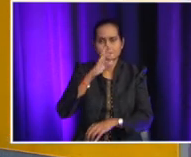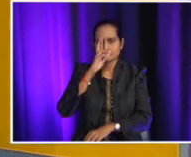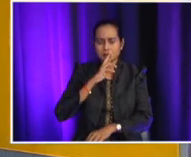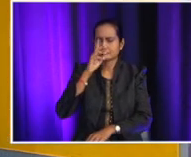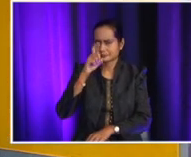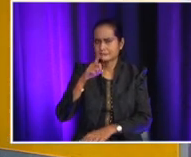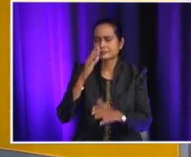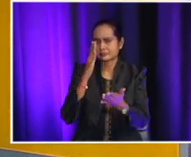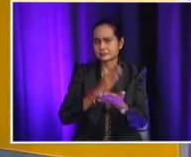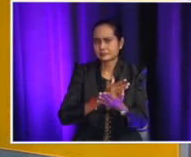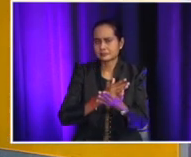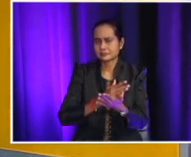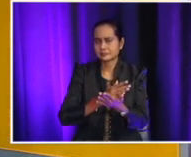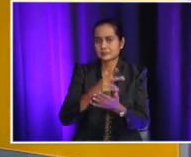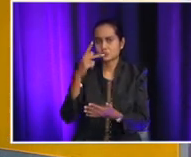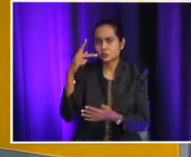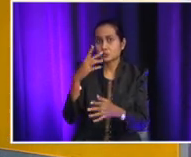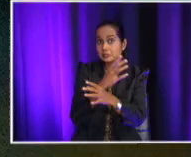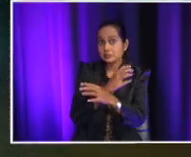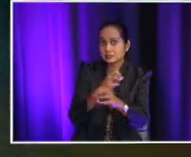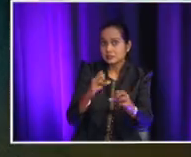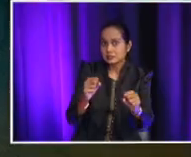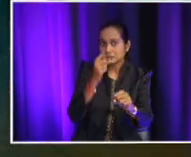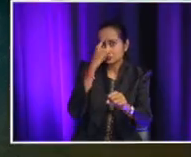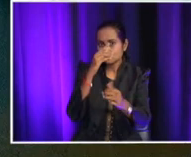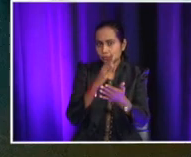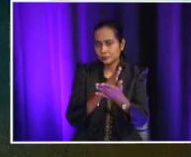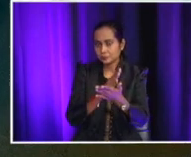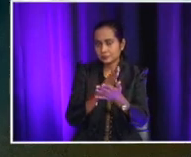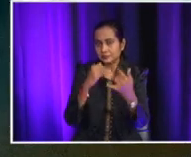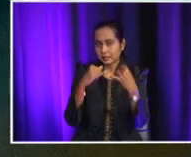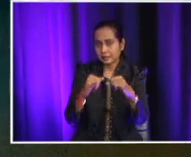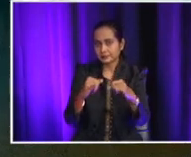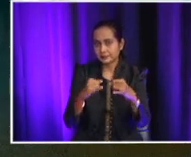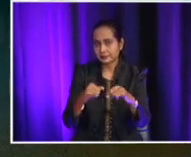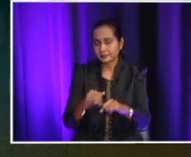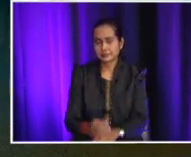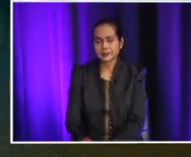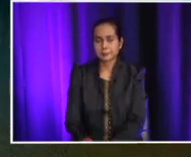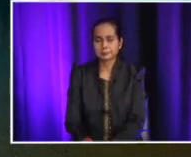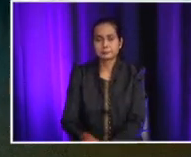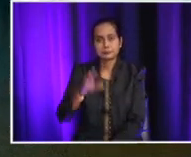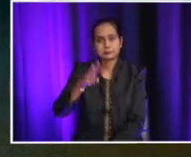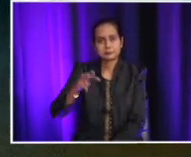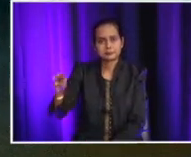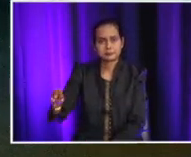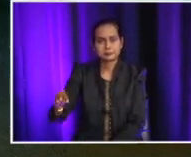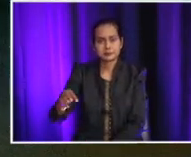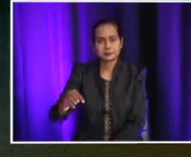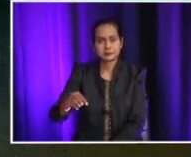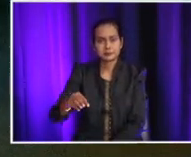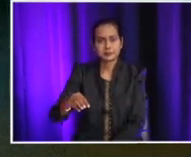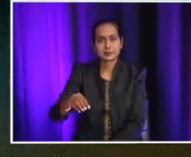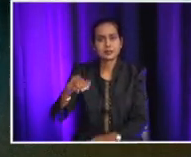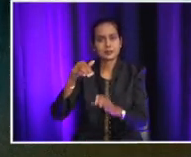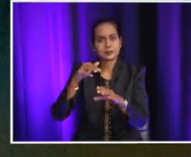ya Jadi kalau kuning bersedia untuk berhenti jadi di sini murid-murid ini Apabila ya mereka bila dalam